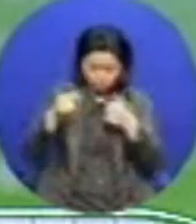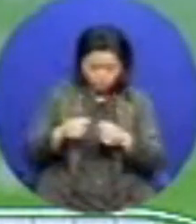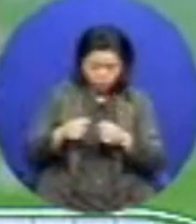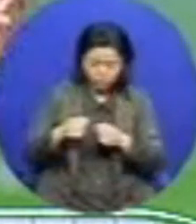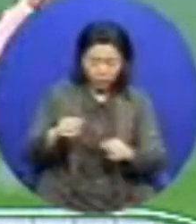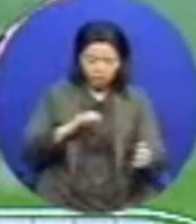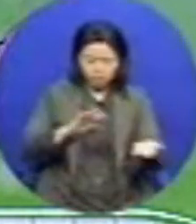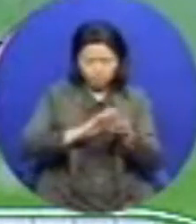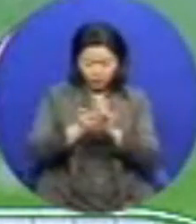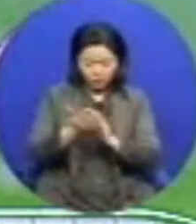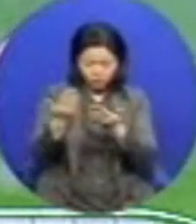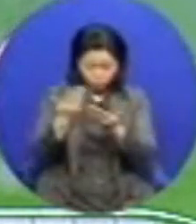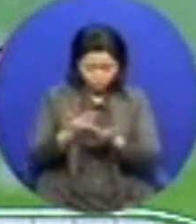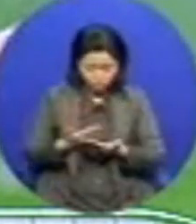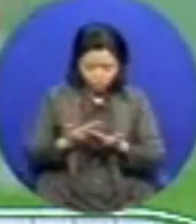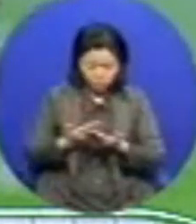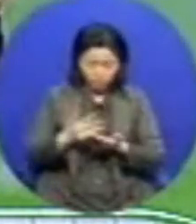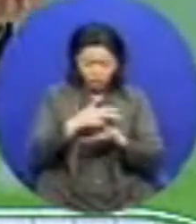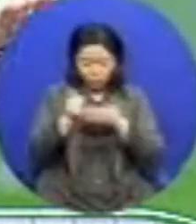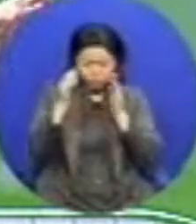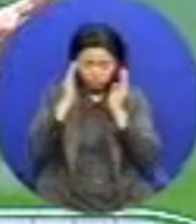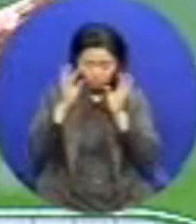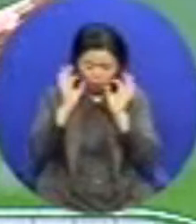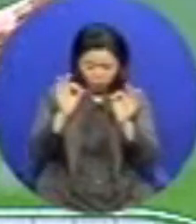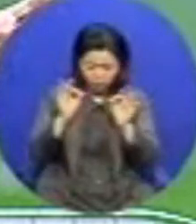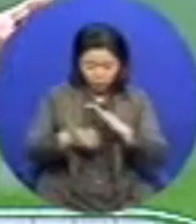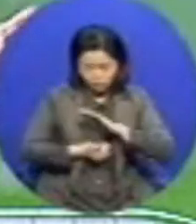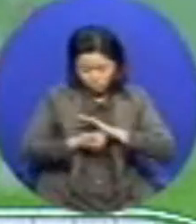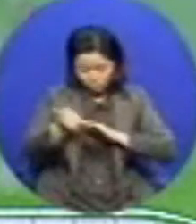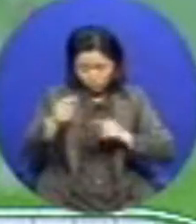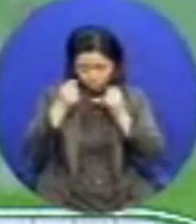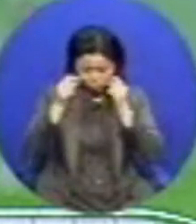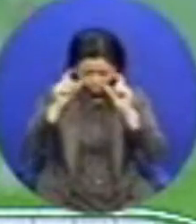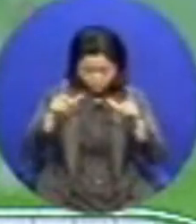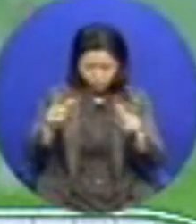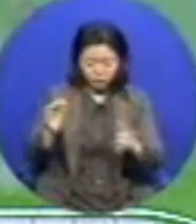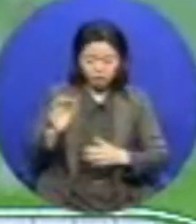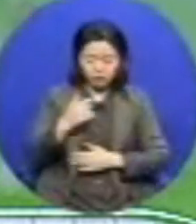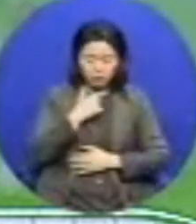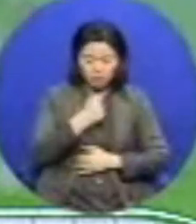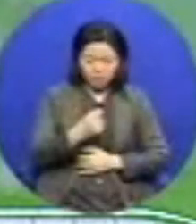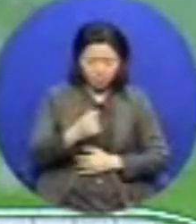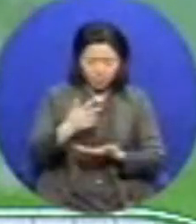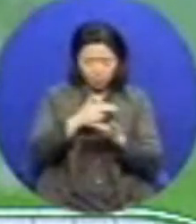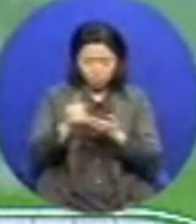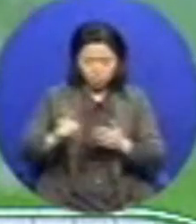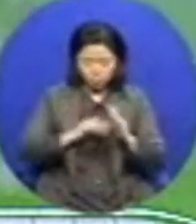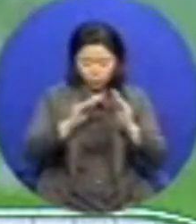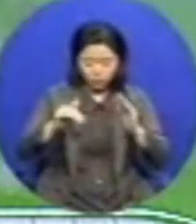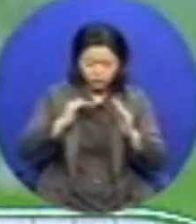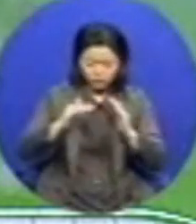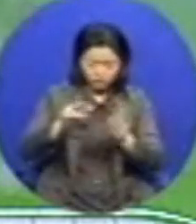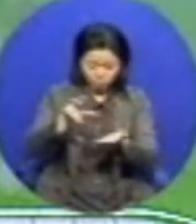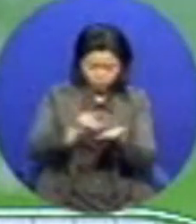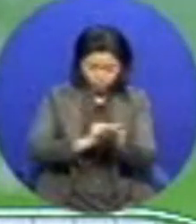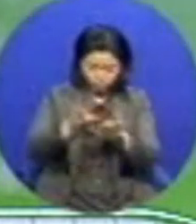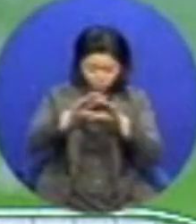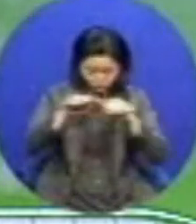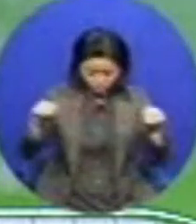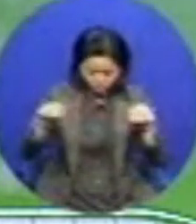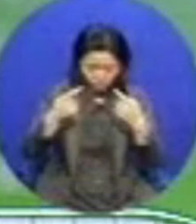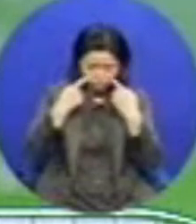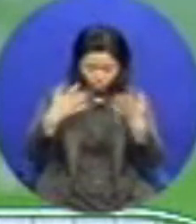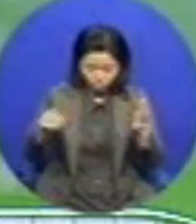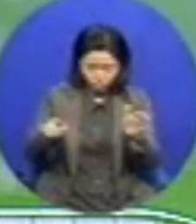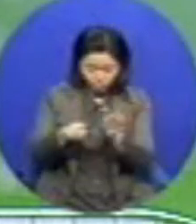주님을 바라보는 중에 소망의 눈이 새롭게 열려 지길 원합니다 주님은 이미 우리 가정의 문제를 해결하신 확신을